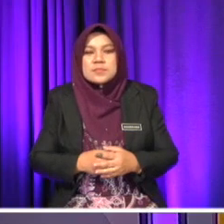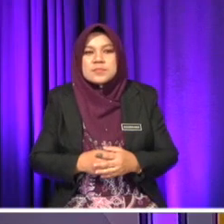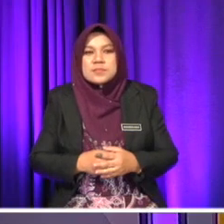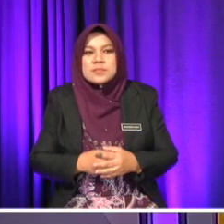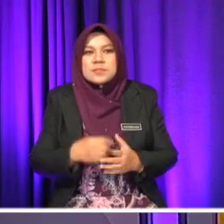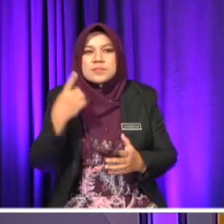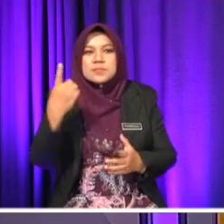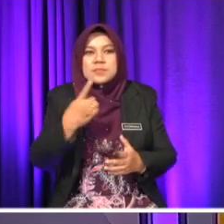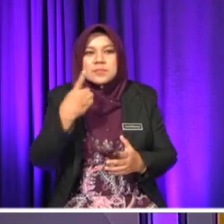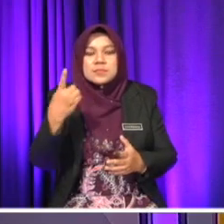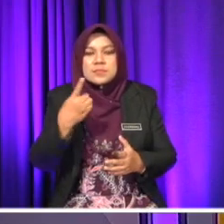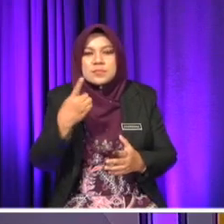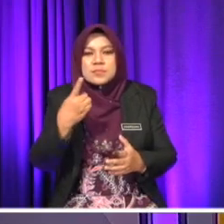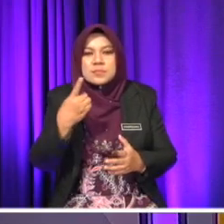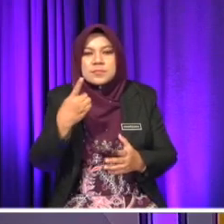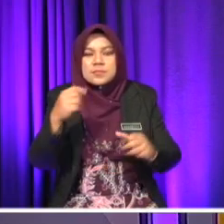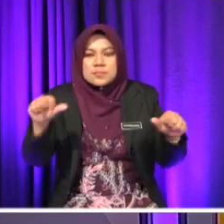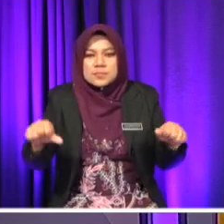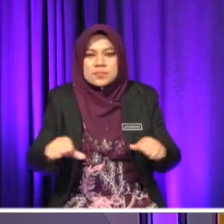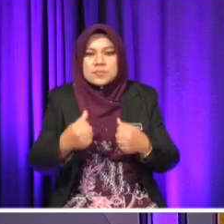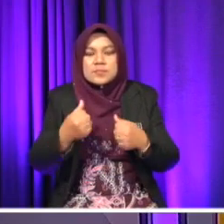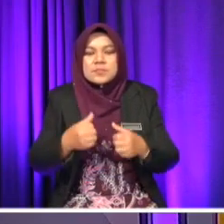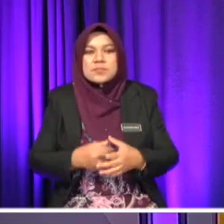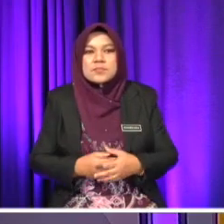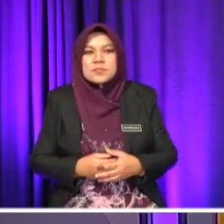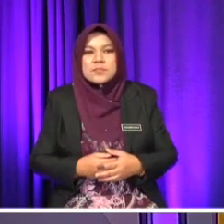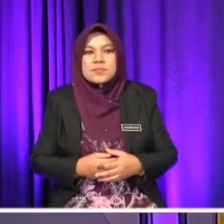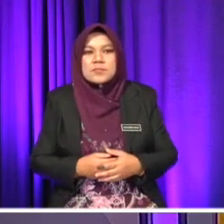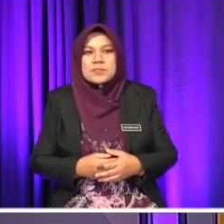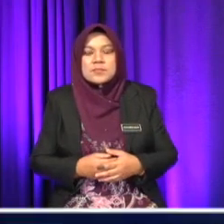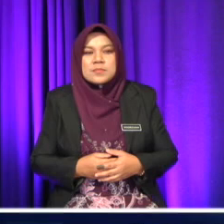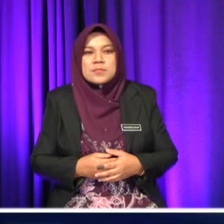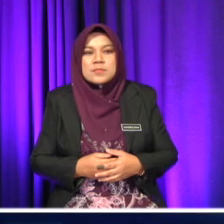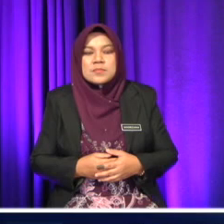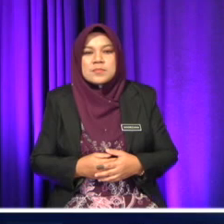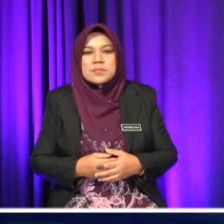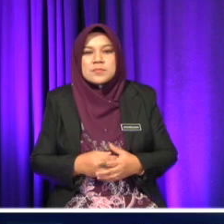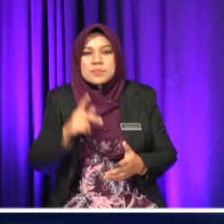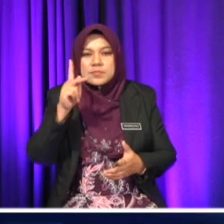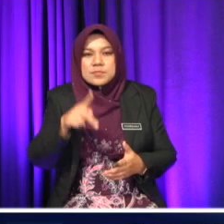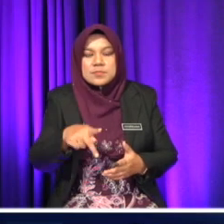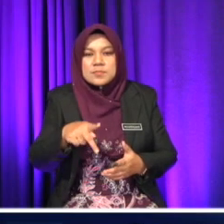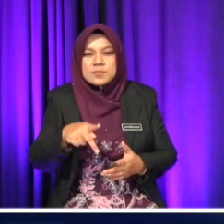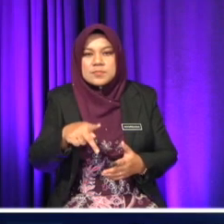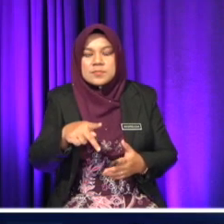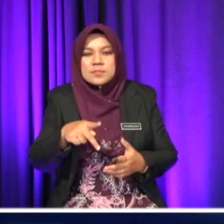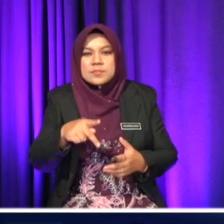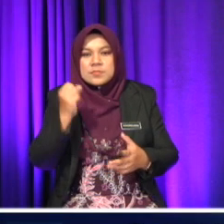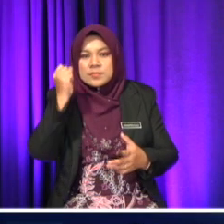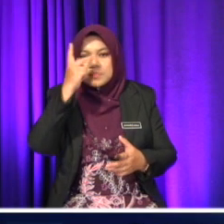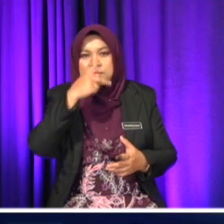selalu diamal di kurang satu perkataan niscaya tingkah